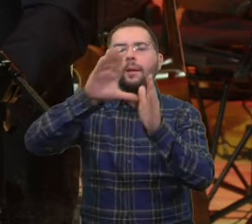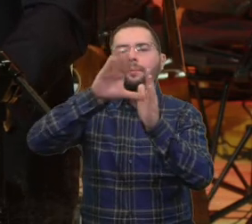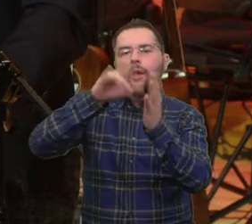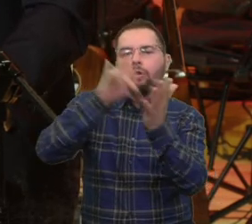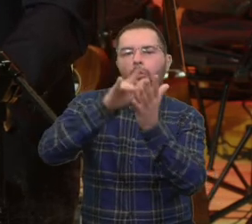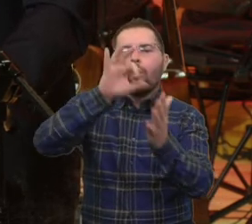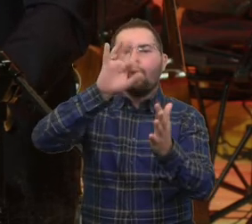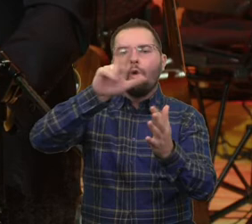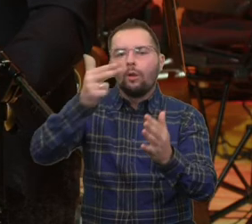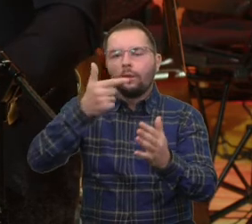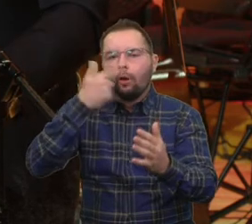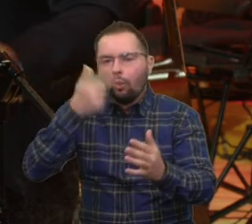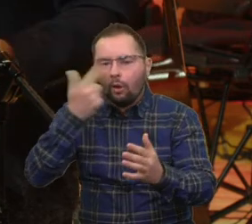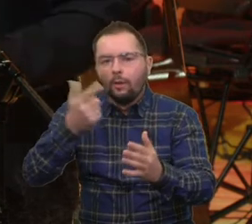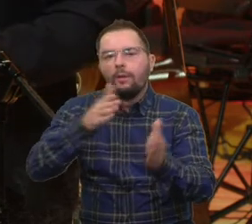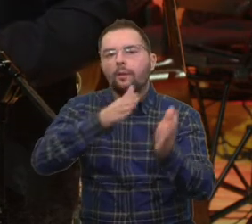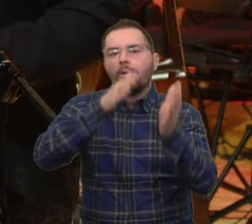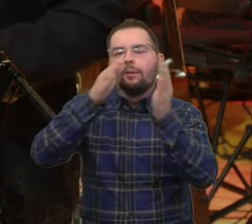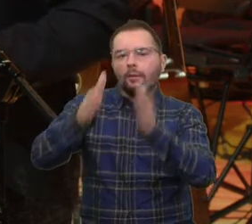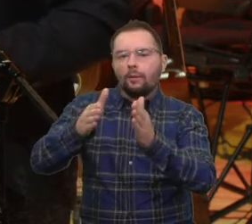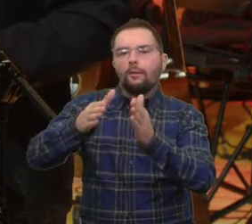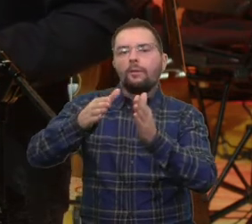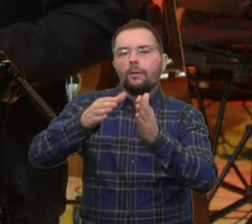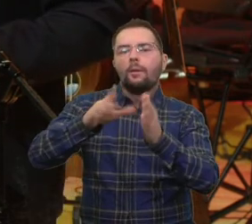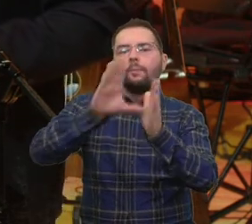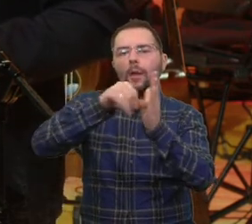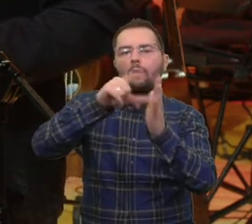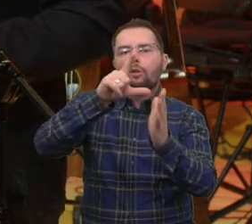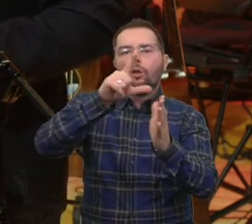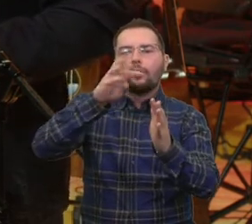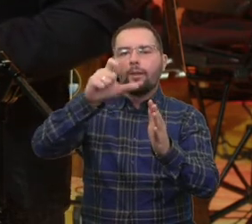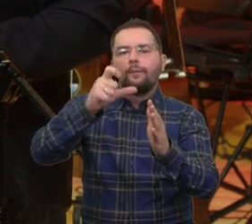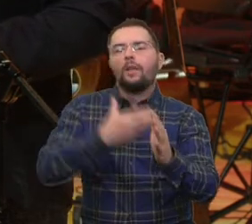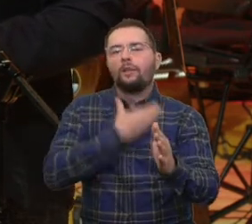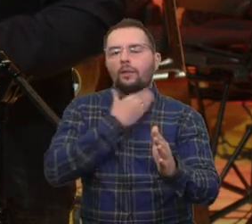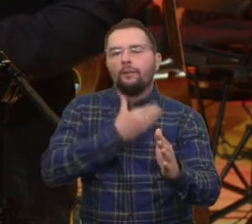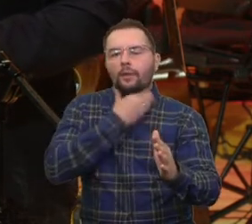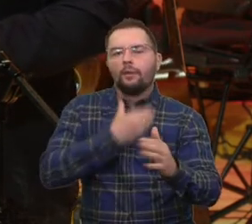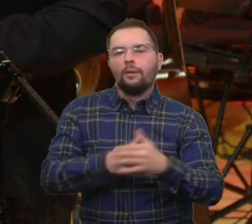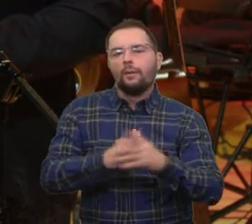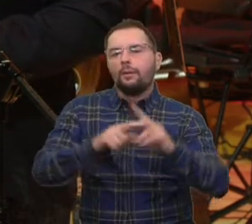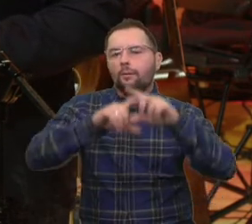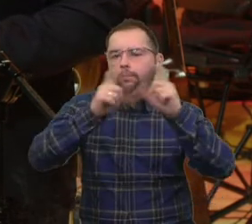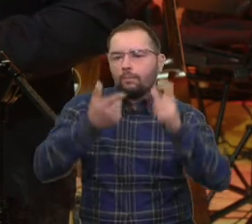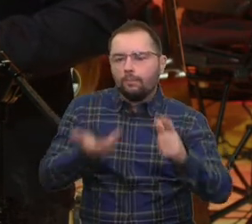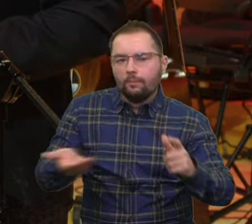Olsztyna. Jest z nami pan Antoni Szlagor, burmistrz Żywca. Przed państwem grono